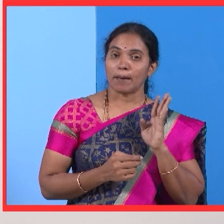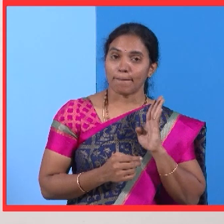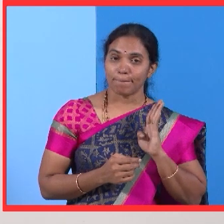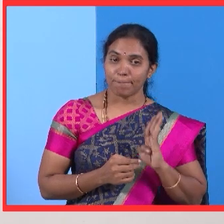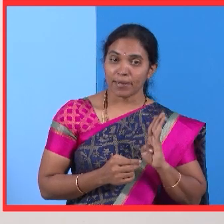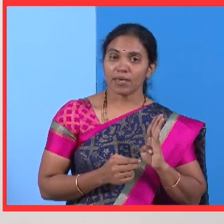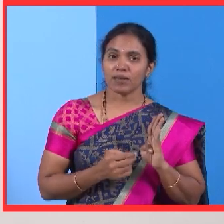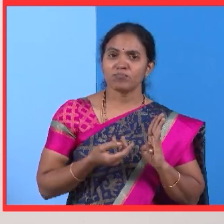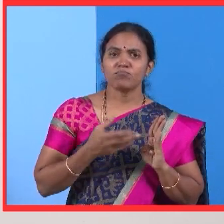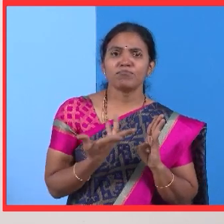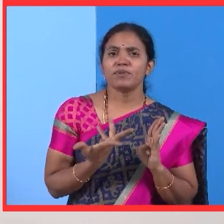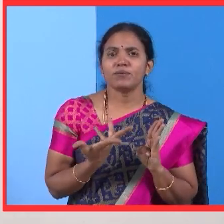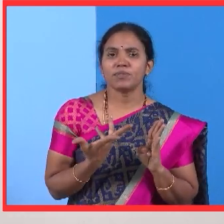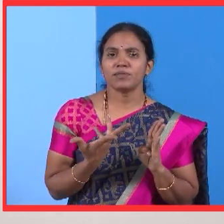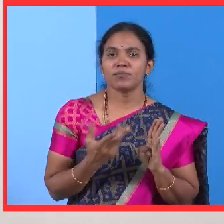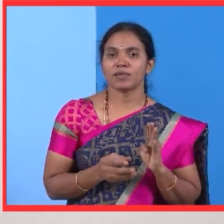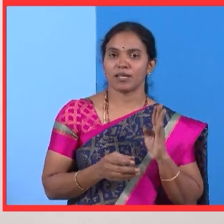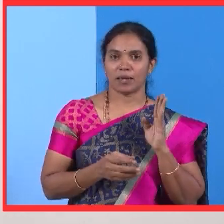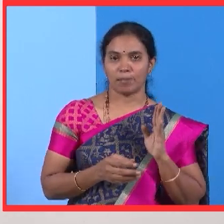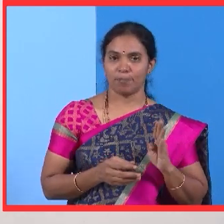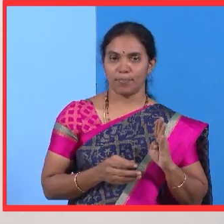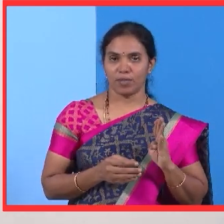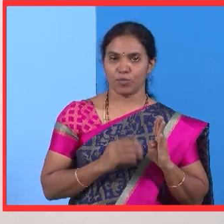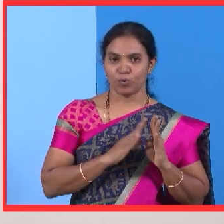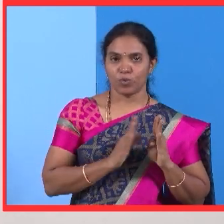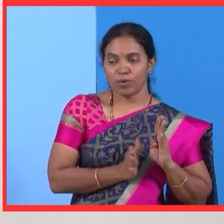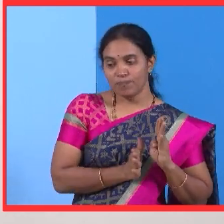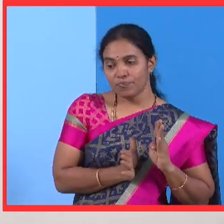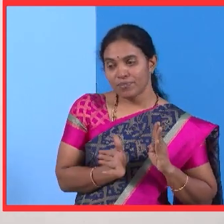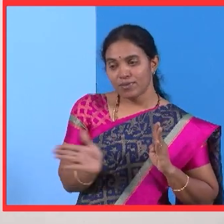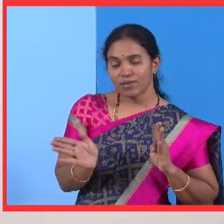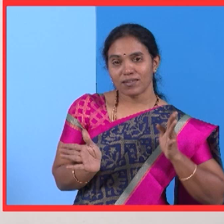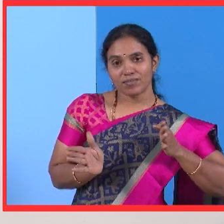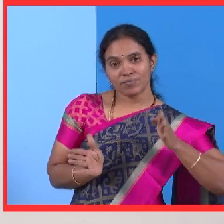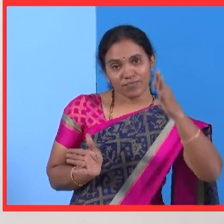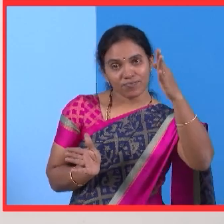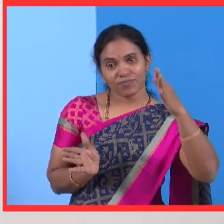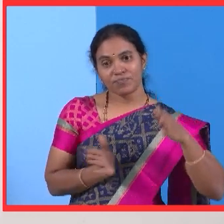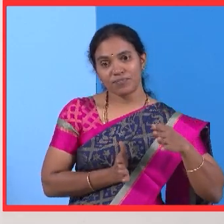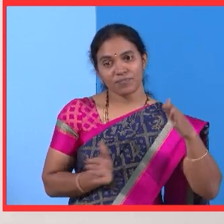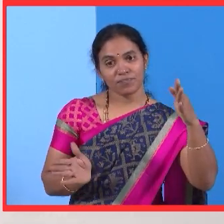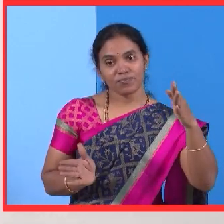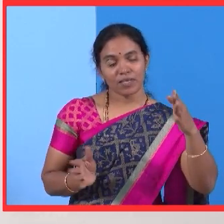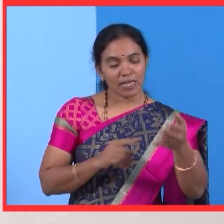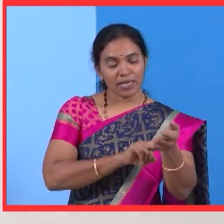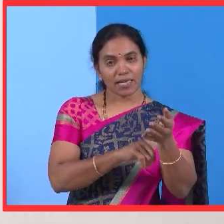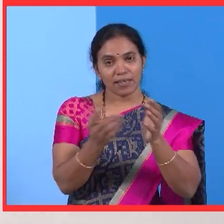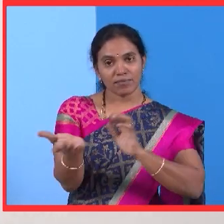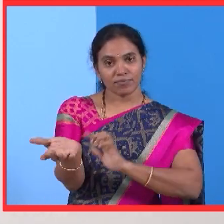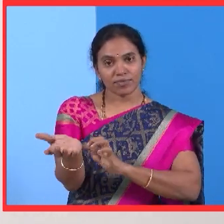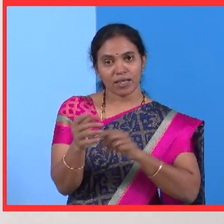எப்படி கணக்கிடுவது? இதை ரெண்டு கரங்கள் மாதிரி வச்சிங்க, ஏ ஒன் ப்ளஸ் ஏ டூ, ஏ